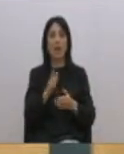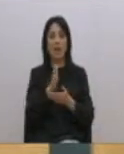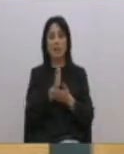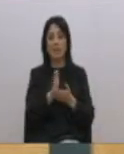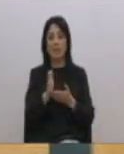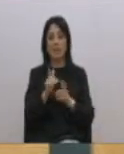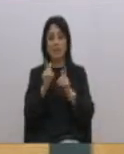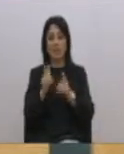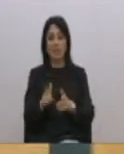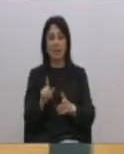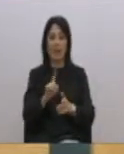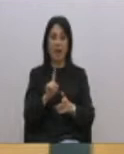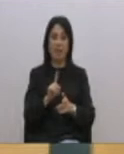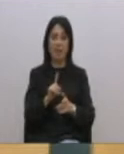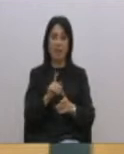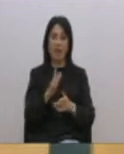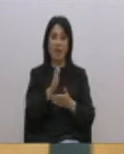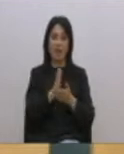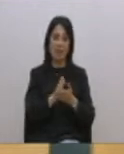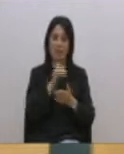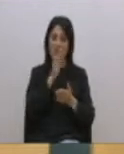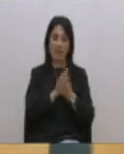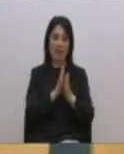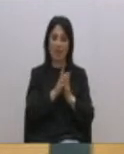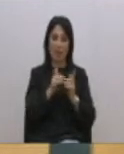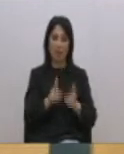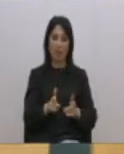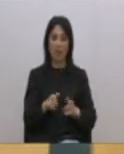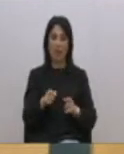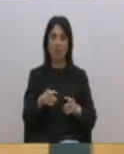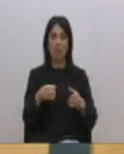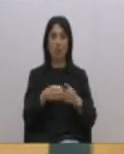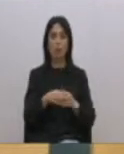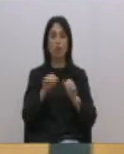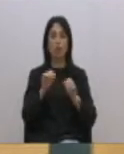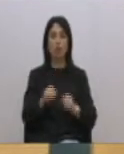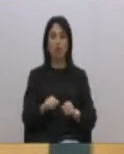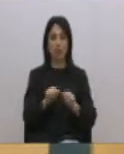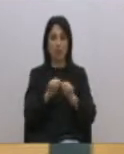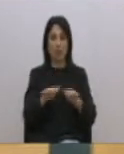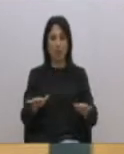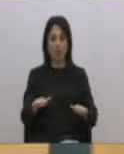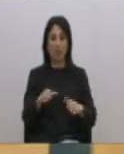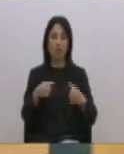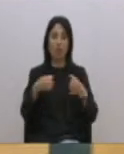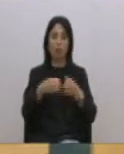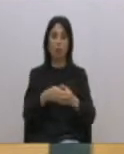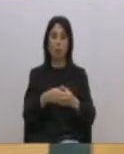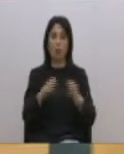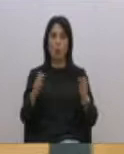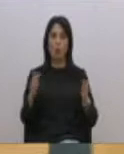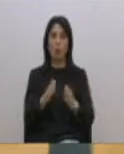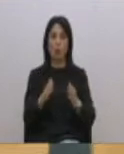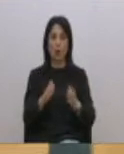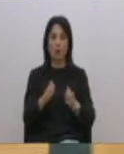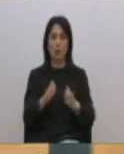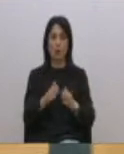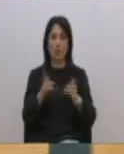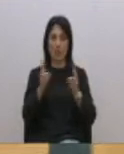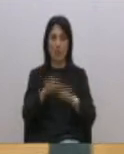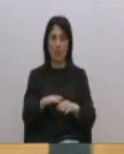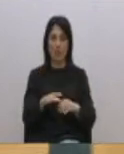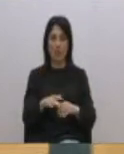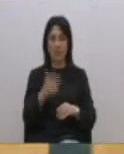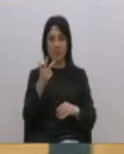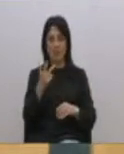ნაწილი თანხდება რაღაცაზე, რაღაცაზე ვერ თანხდება. ეს ჯგუფი შეიძლება დაიშალოს, ამ ეს ჯგუფი მოკლედ დარჩეს